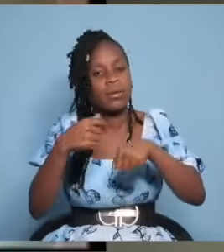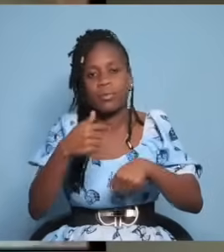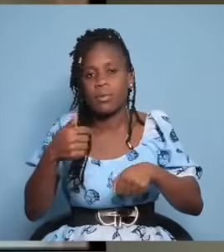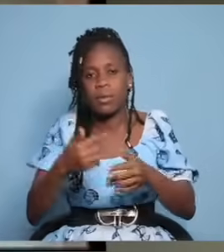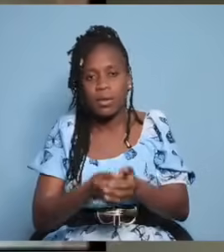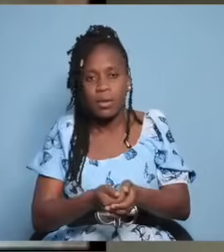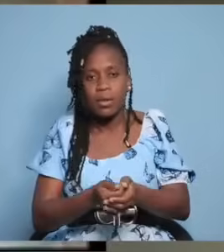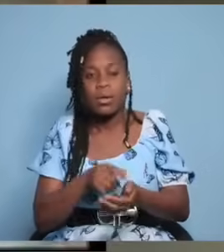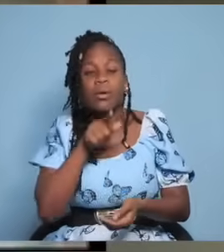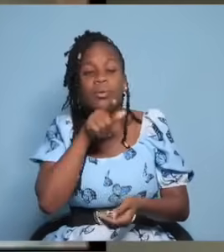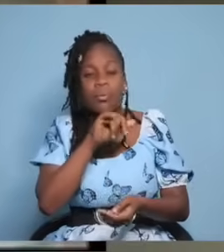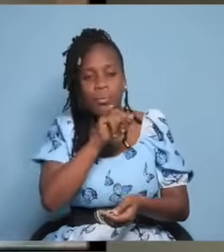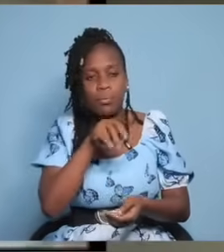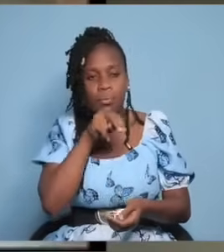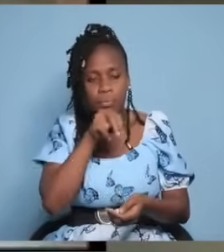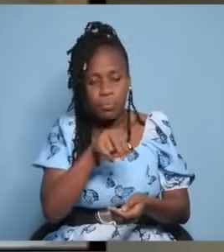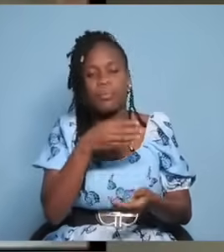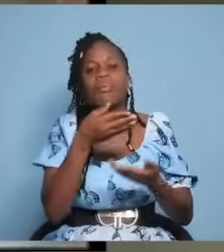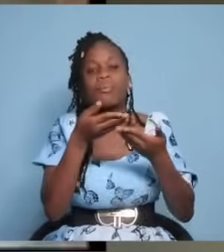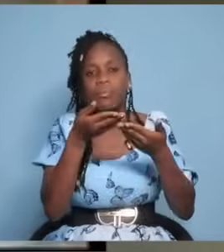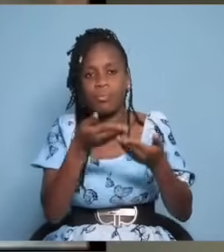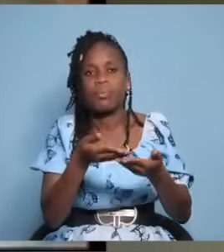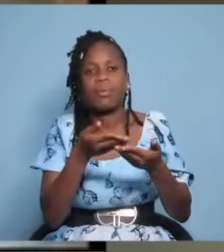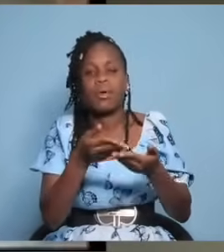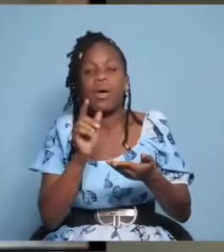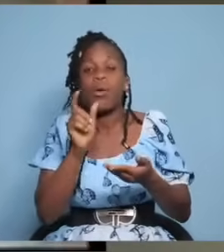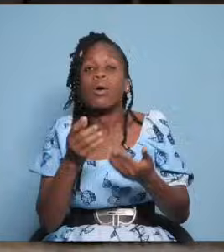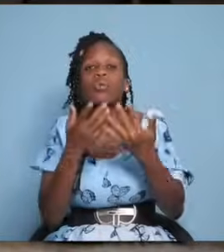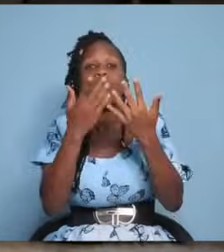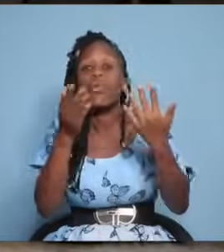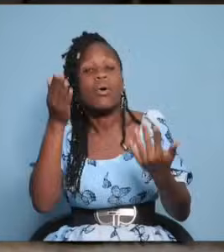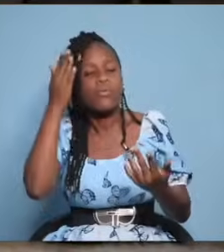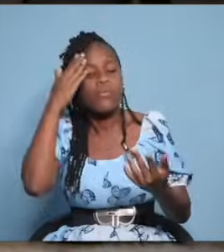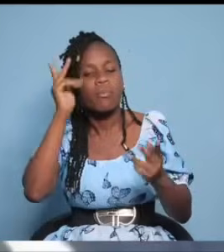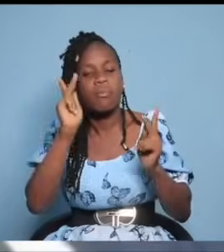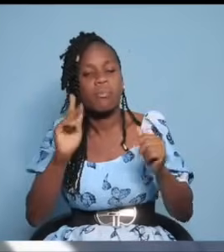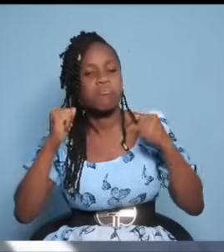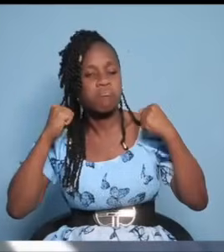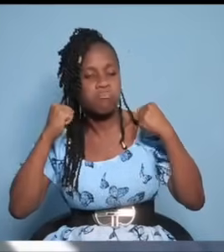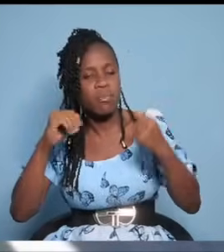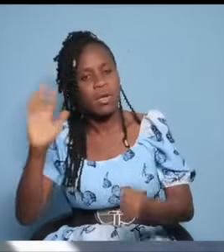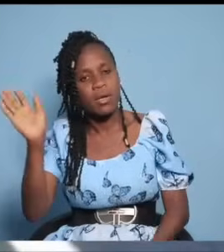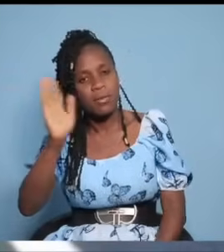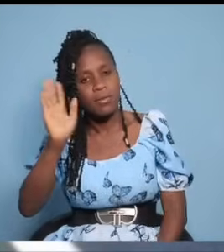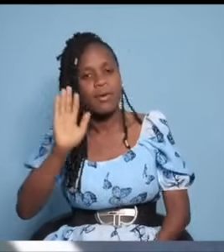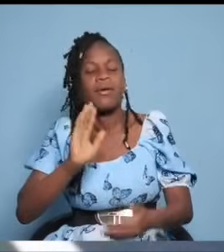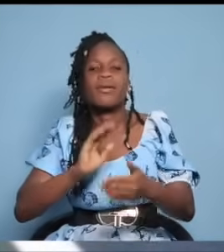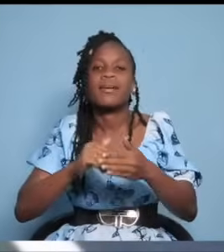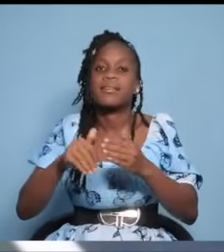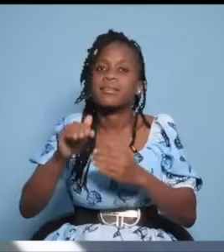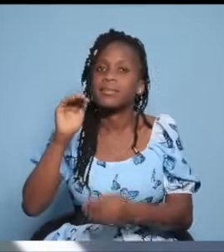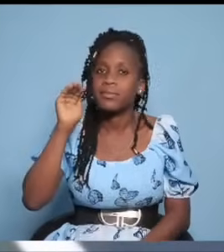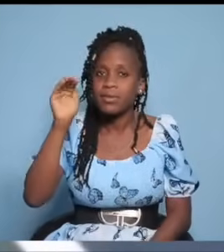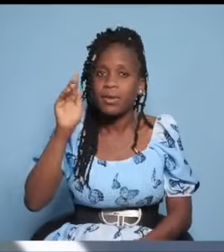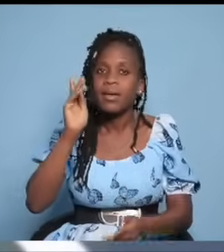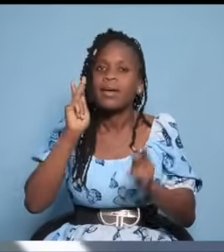Dr. John Garang Demebia, wengi wakimfahamu kama shujaa, aliaga kwamba anakwenda safari kama makamu wa